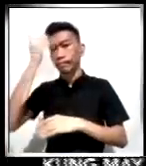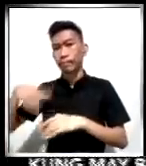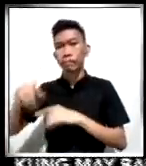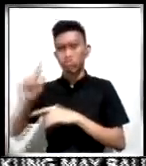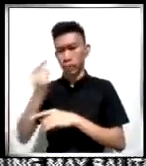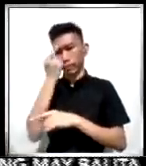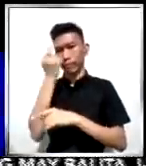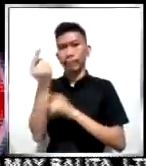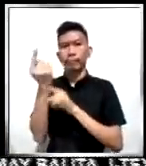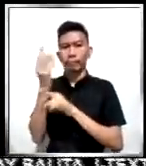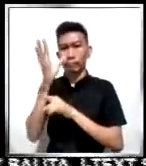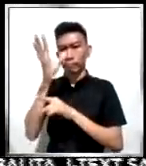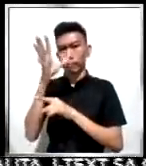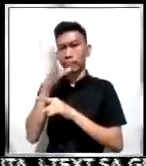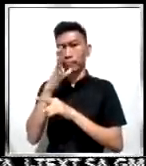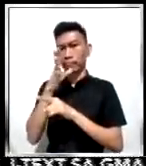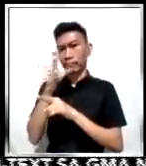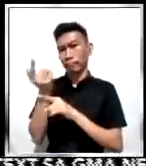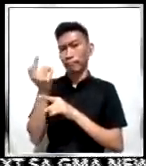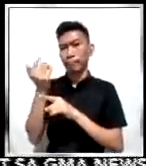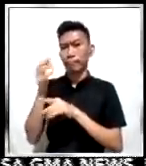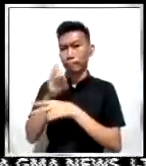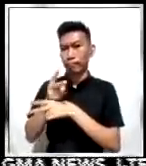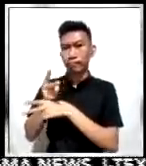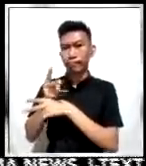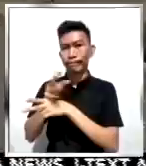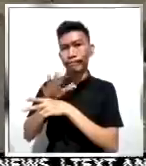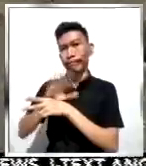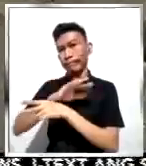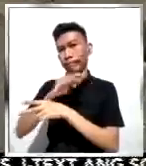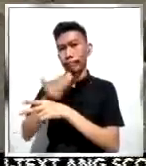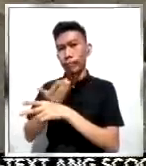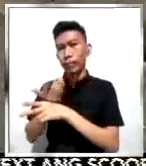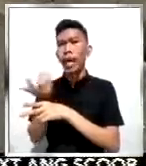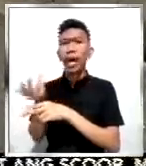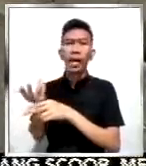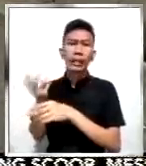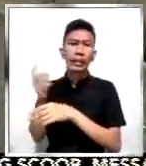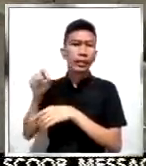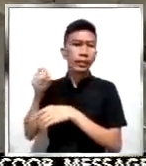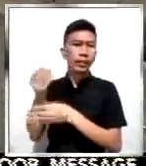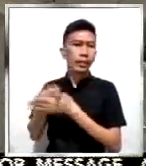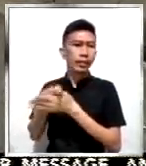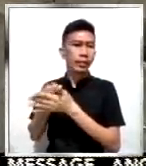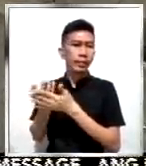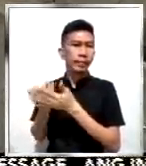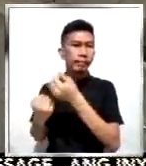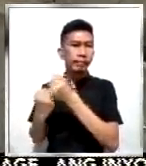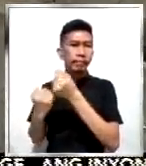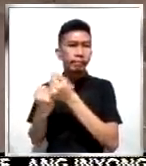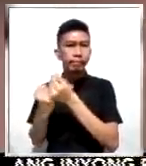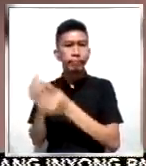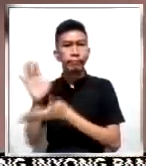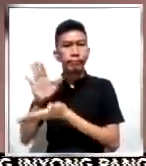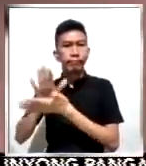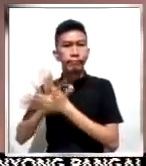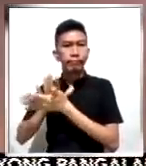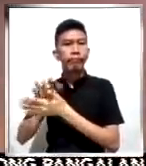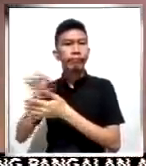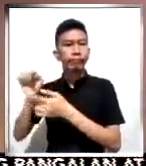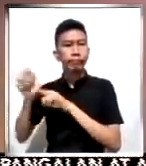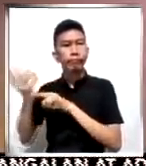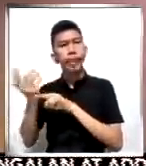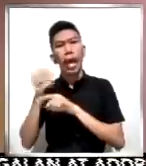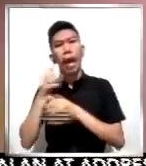kailangan ko that time is pandagdag ng tuition. Agad daw inaprubahan ang 4,000 piso niyang loan pero nang mabigo